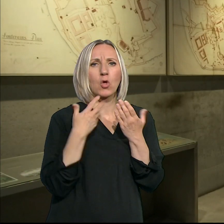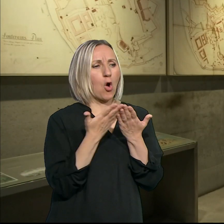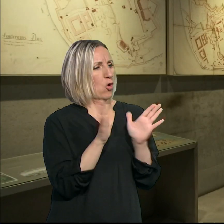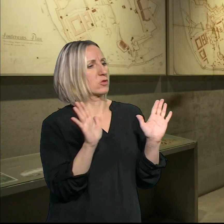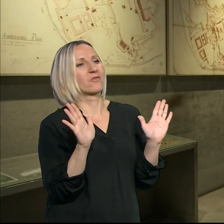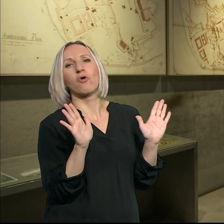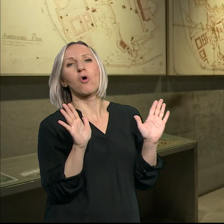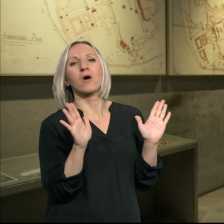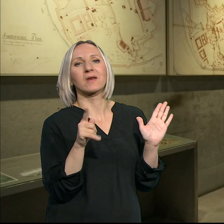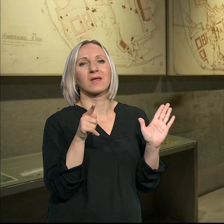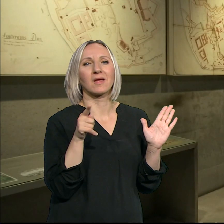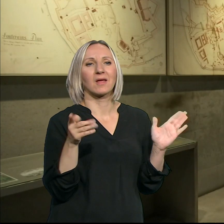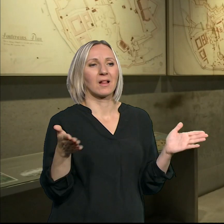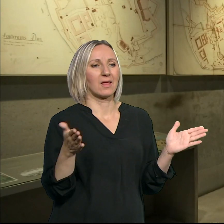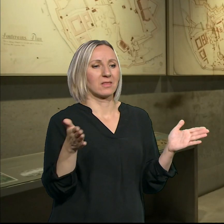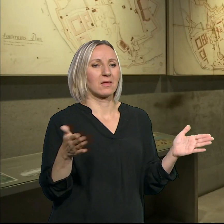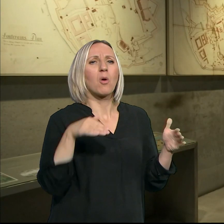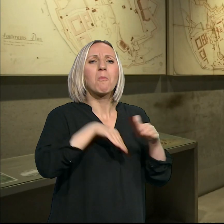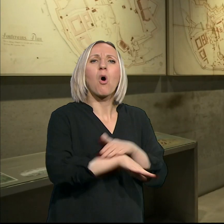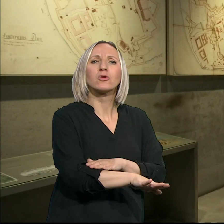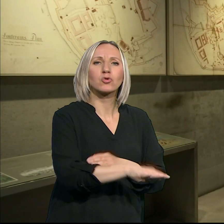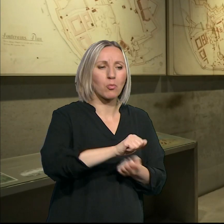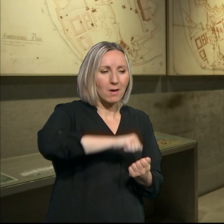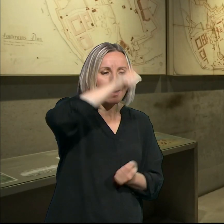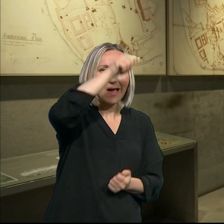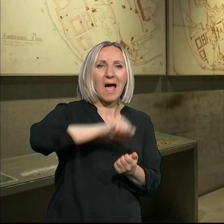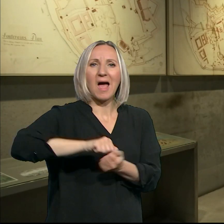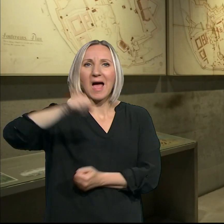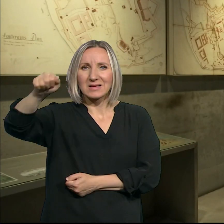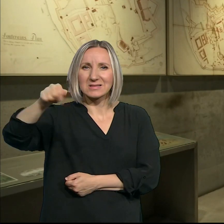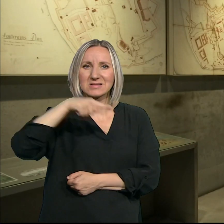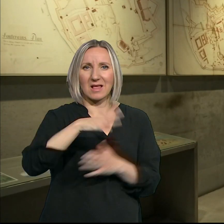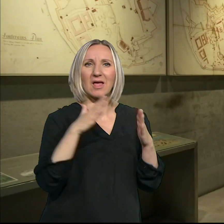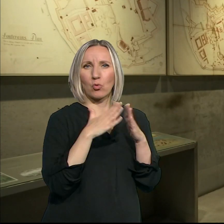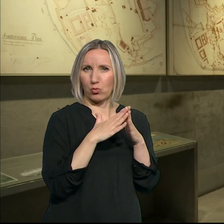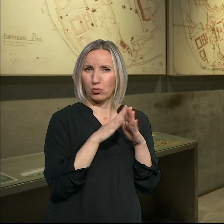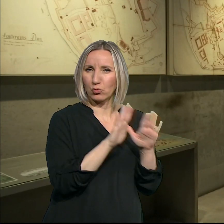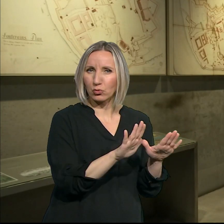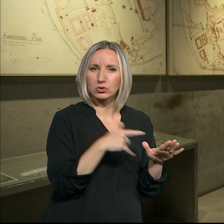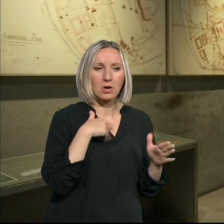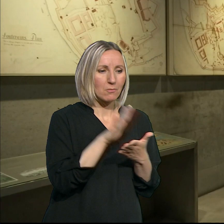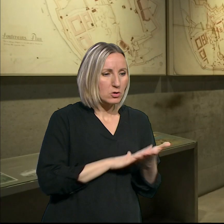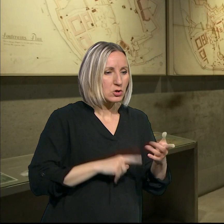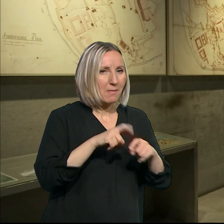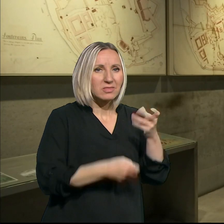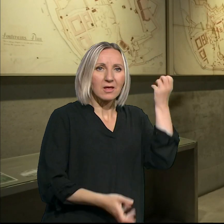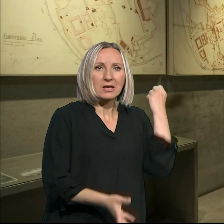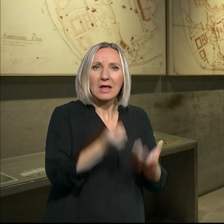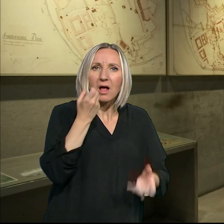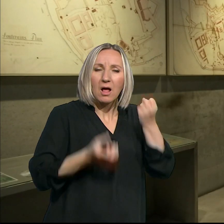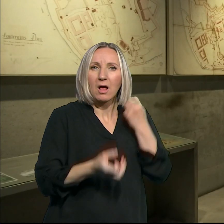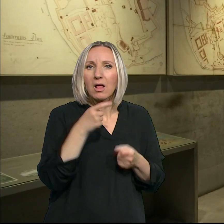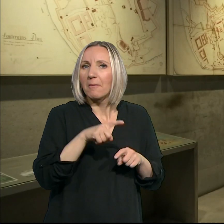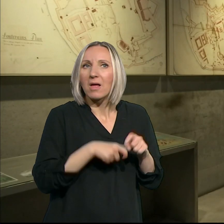otvorili te kase u jednom podrumu Rančićeve kuće i počeli da vadimo materijal. To je bio